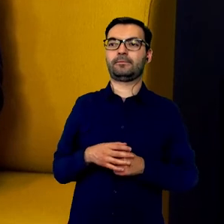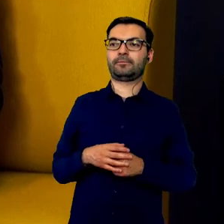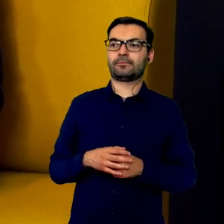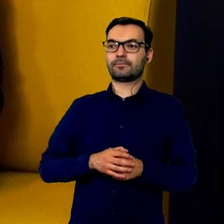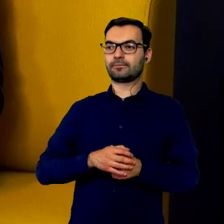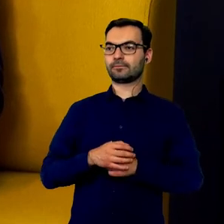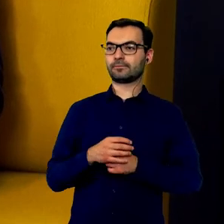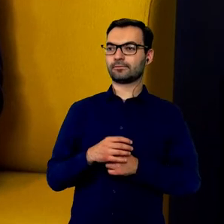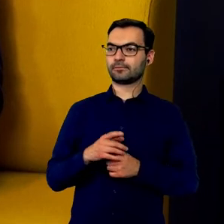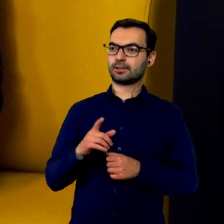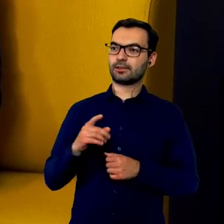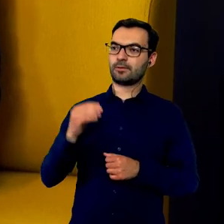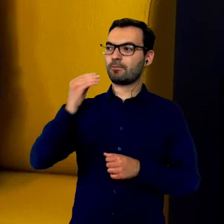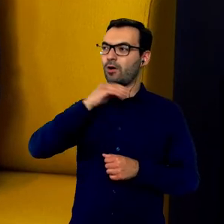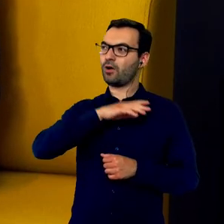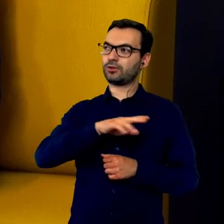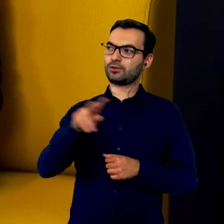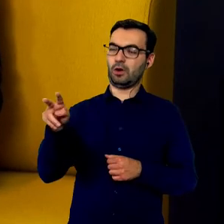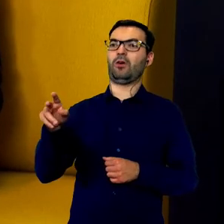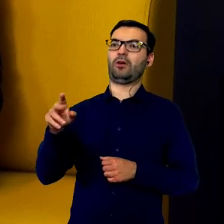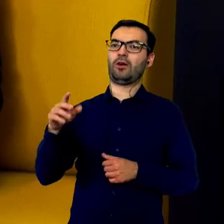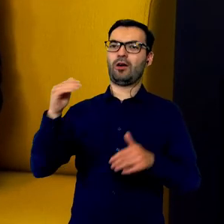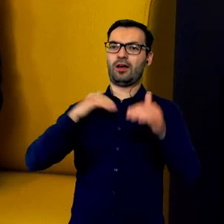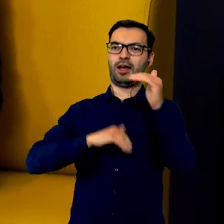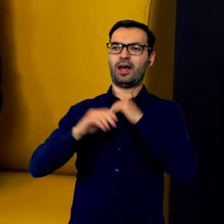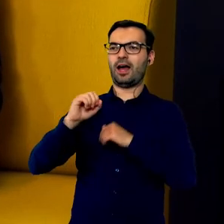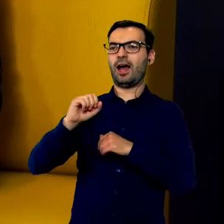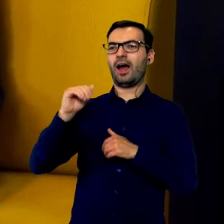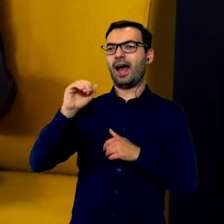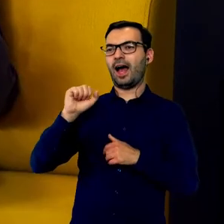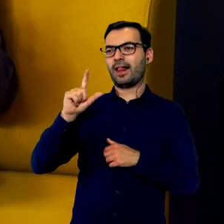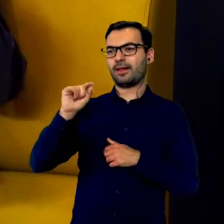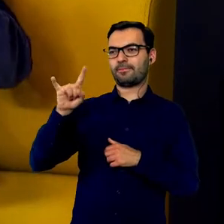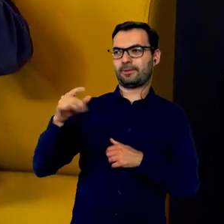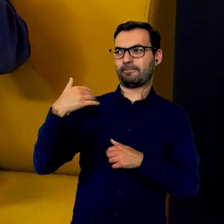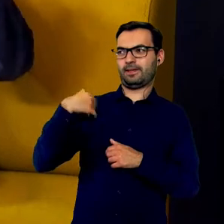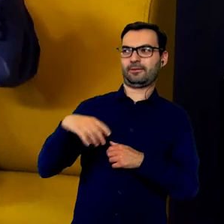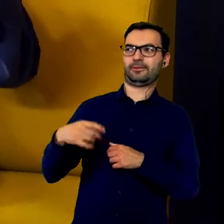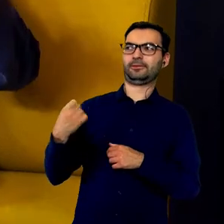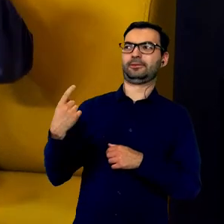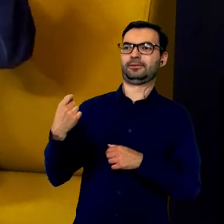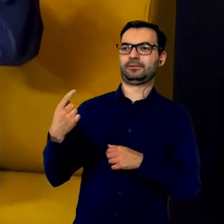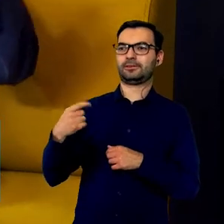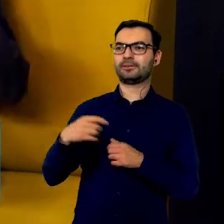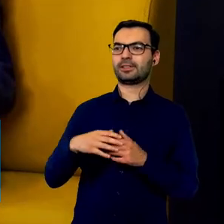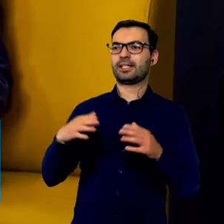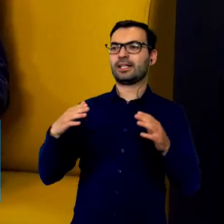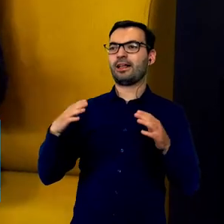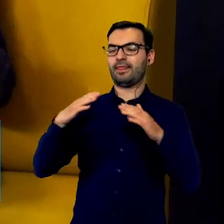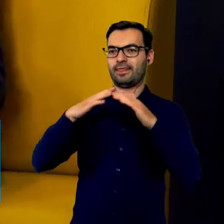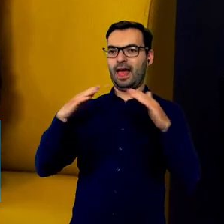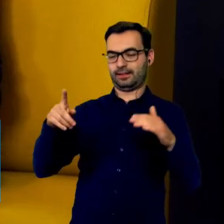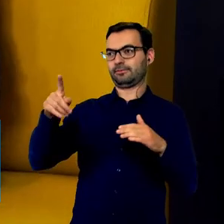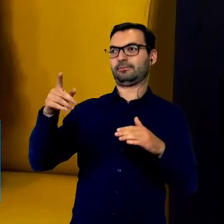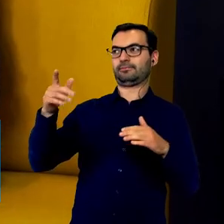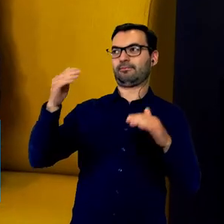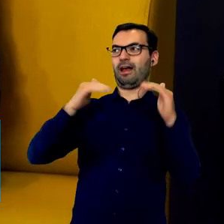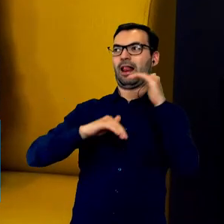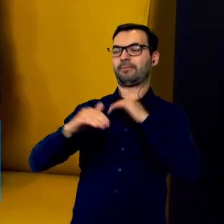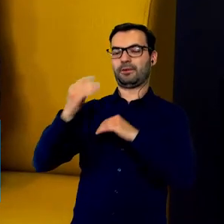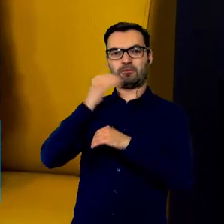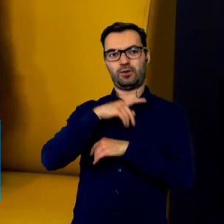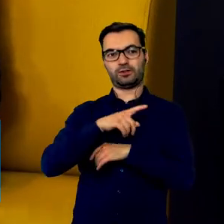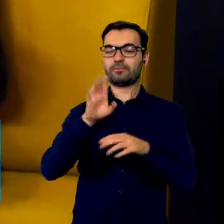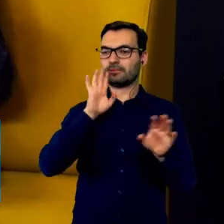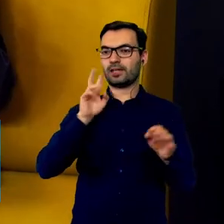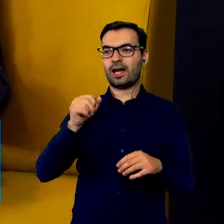się widzi tak, laguna może, ale widzę Alpy białe, ośnieżone. Dachówki ceglane i białe Alpy i morze. I tak